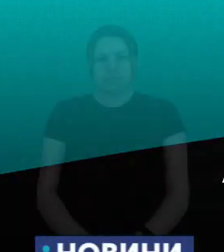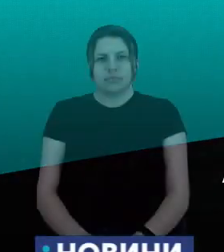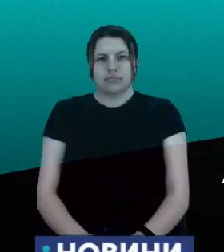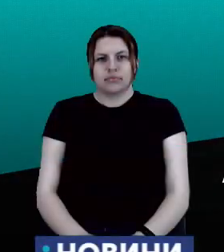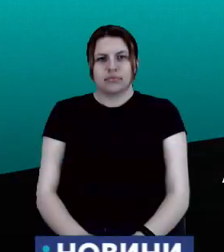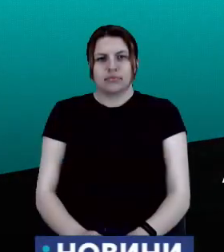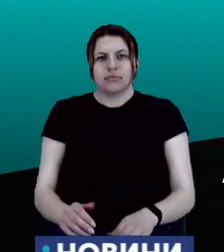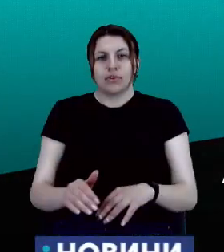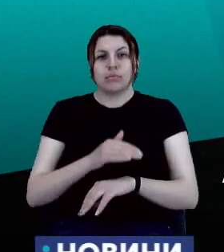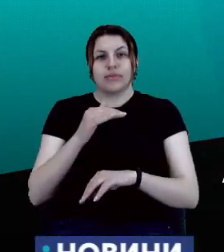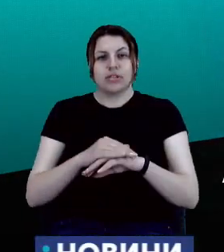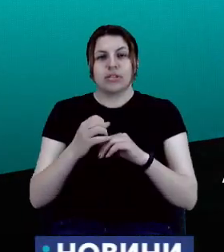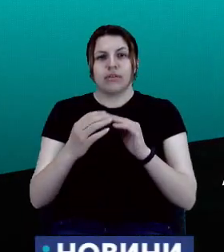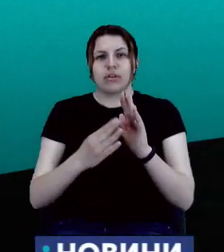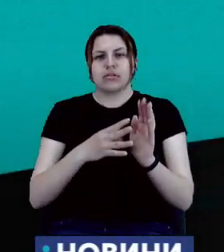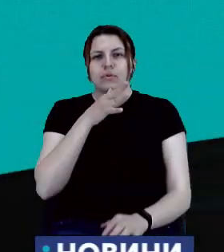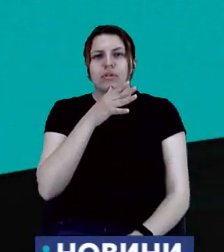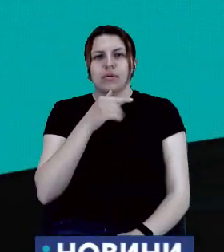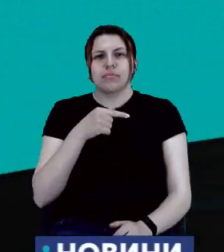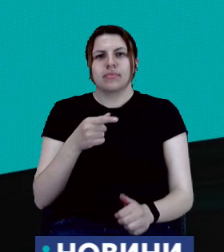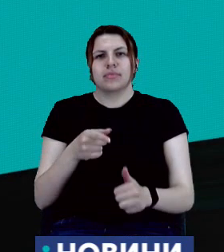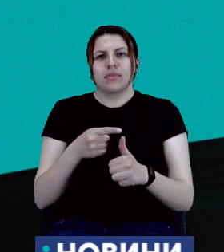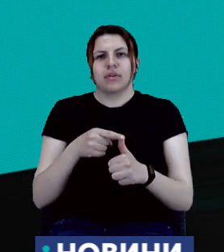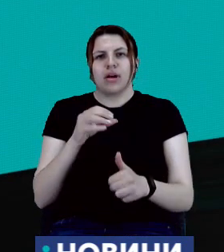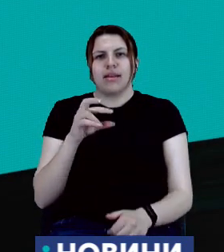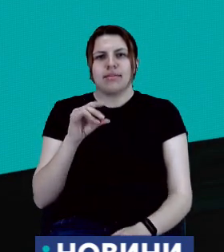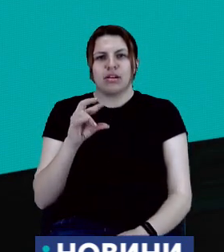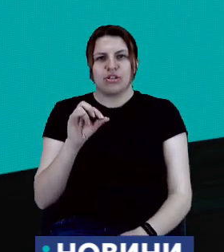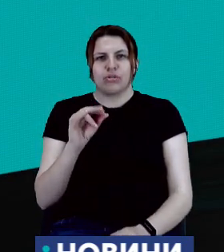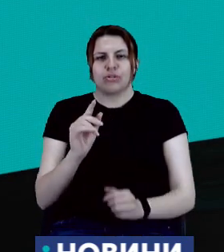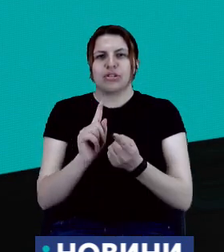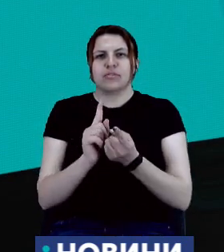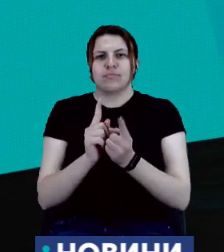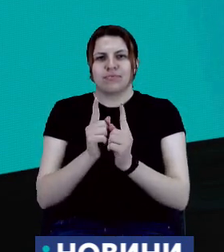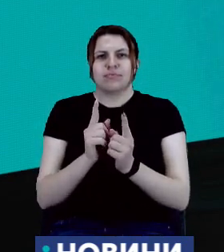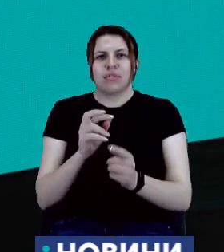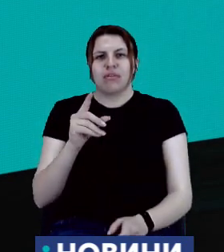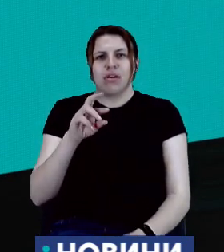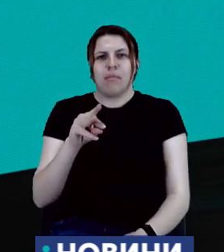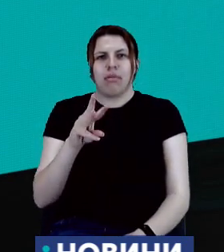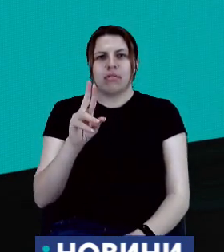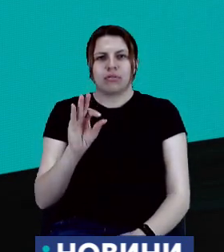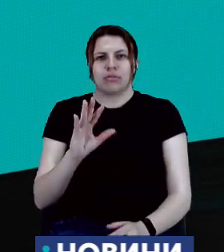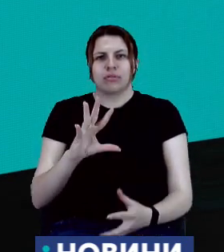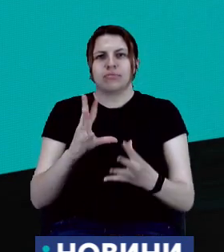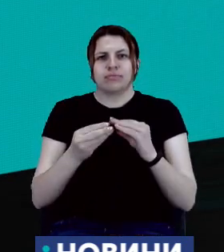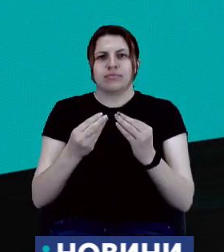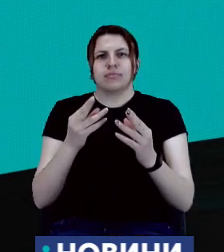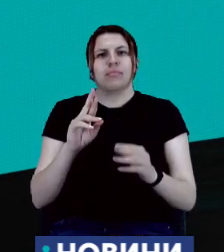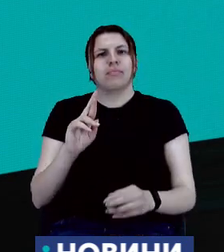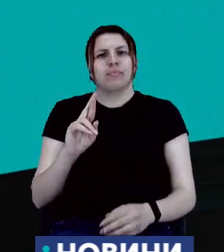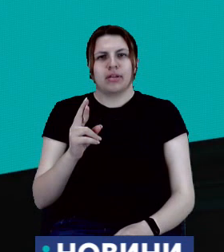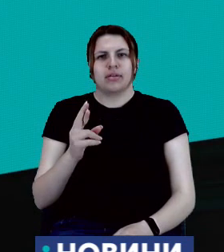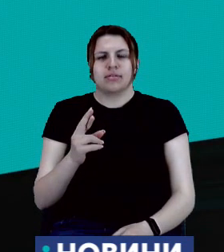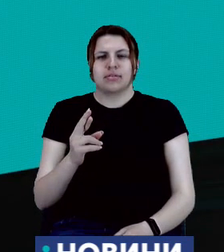Добрий вечір. 19 година. Мене звати Ліна Ященко. Жестовою мовою перекладає Наталя Маленко. Підбиваємо підсумки п'ятниці. І спочатку